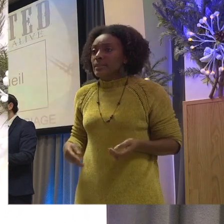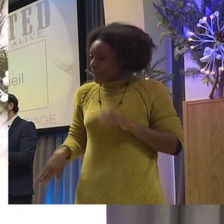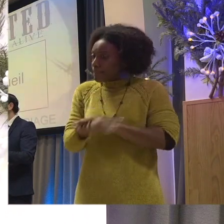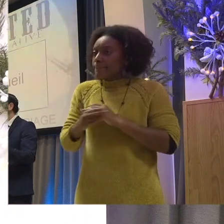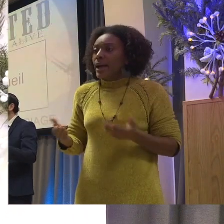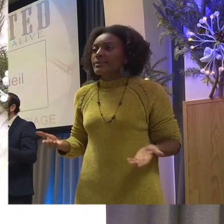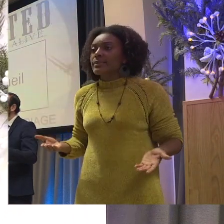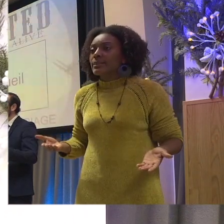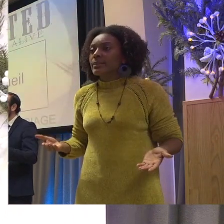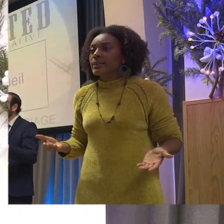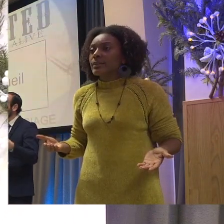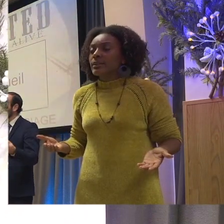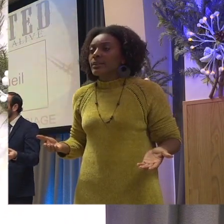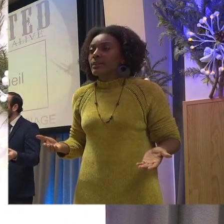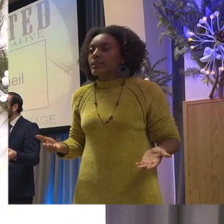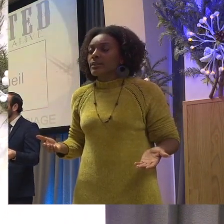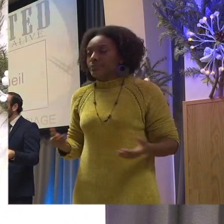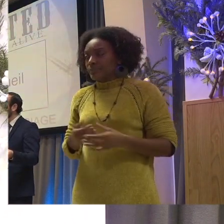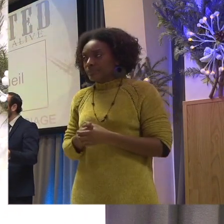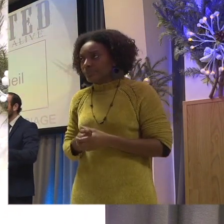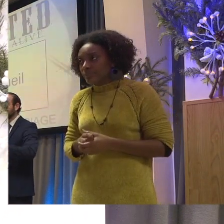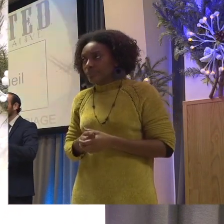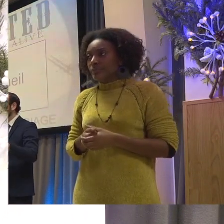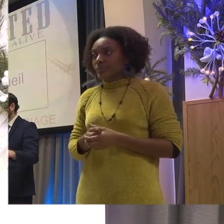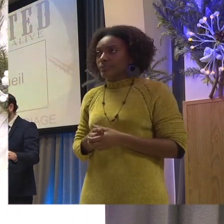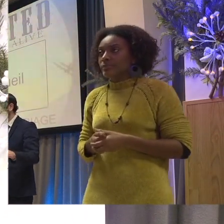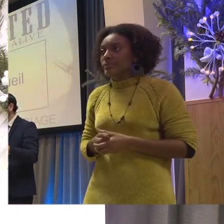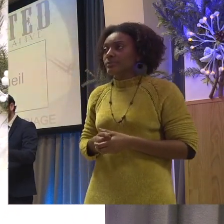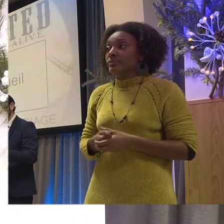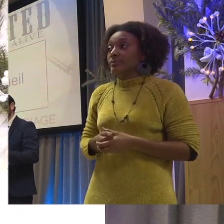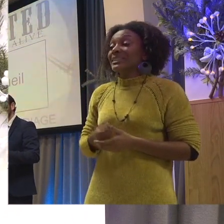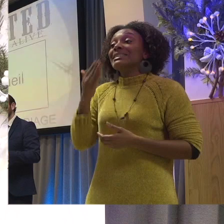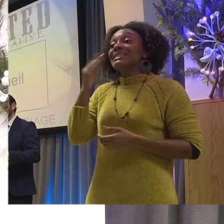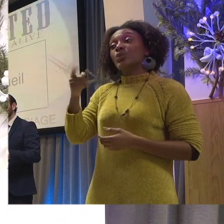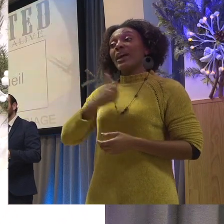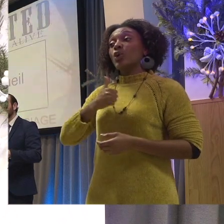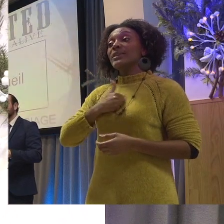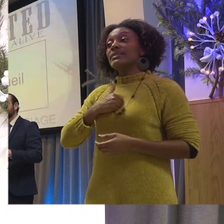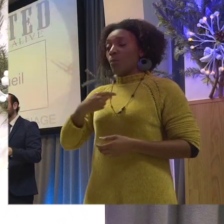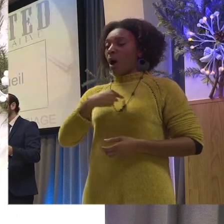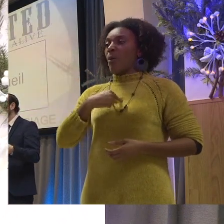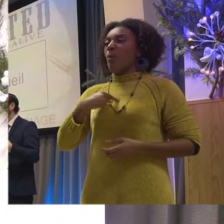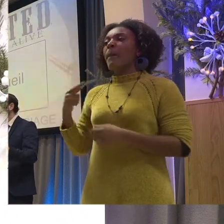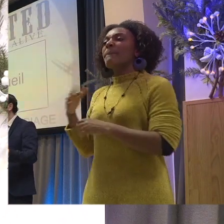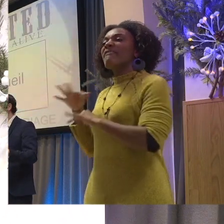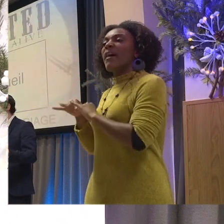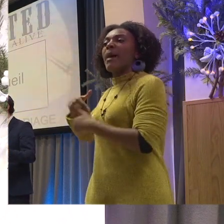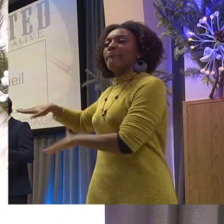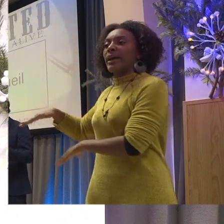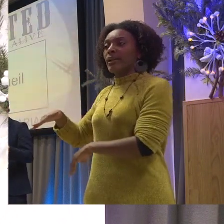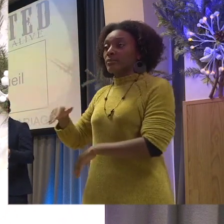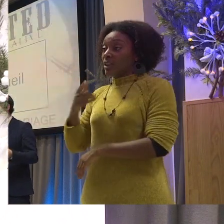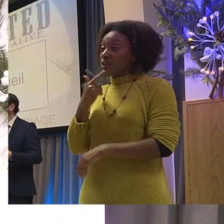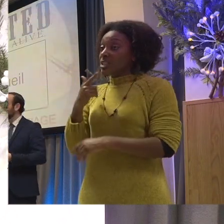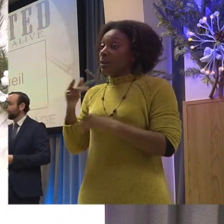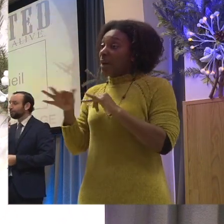Si tu fais passer ta vie avant celle de l'autre, ton mariage est en danger, je le dis. Mais si tu fais passer ton mari